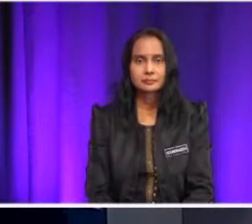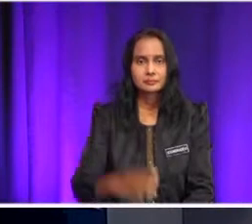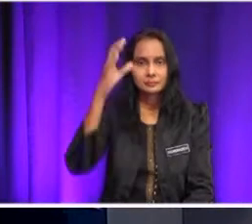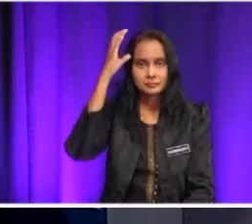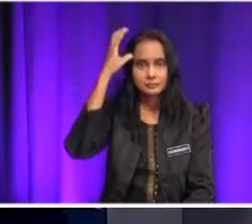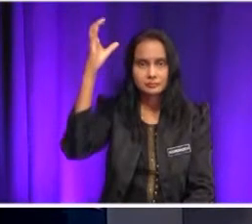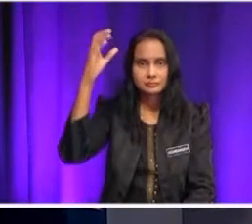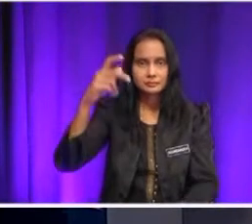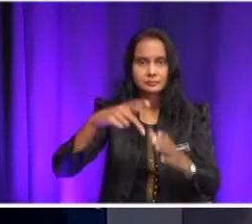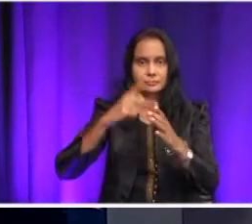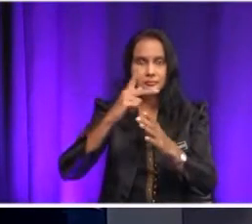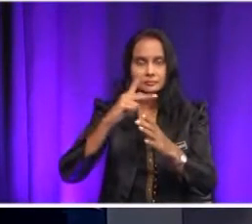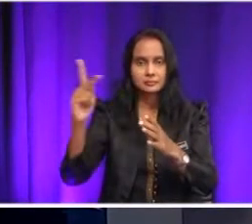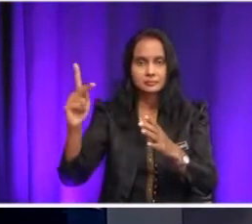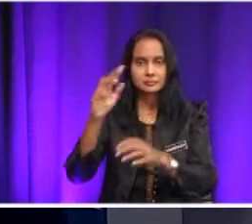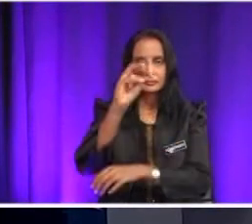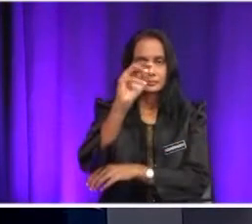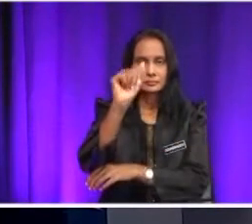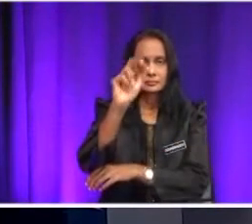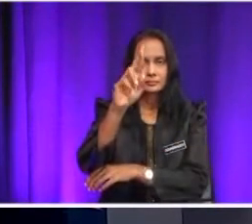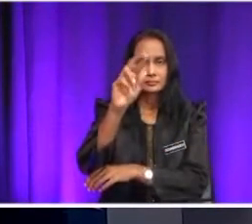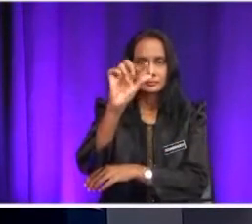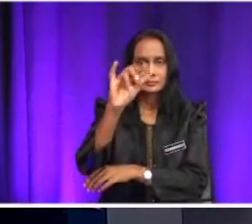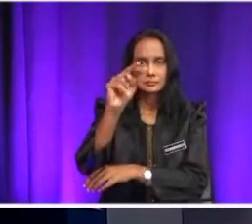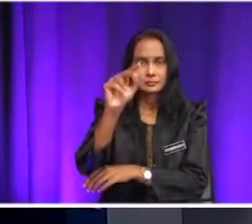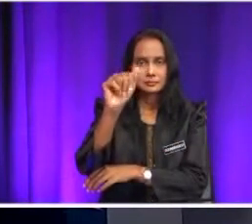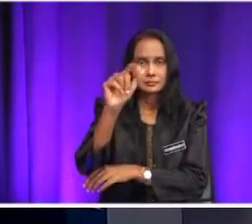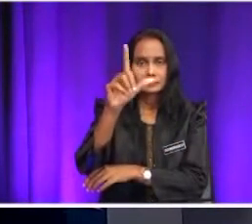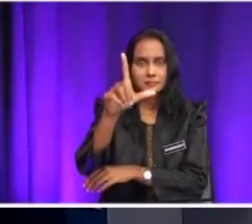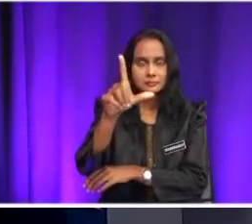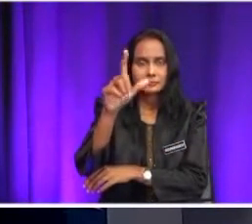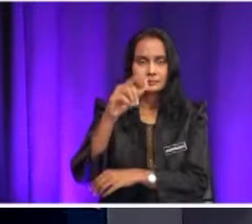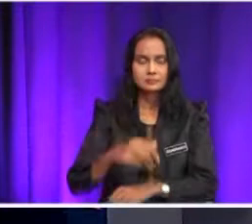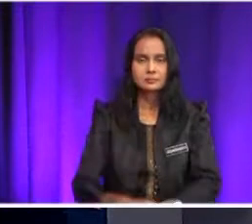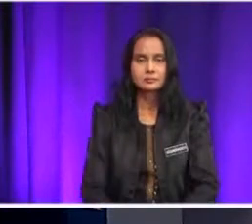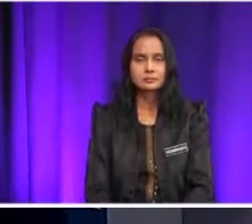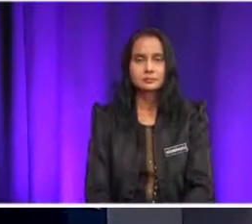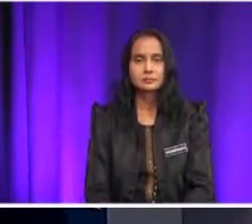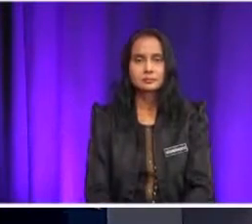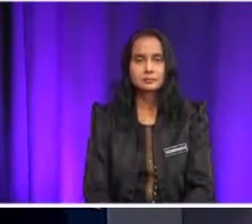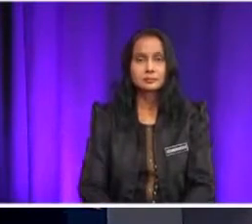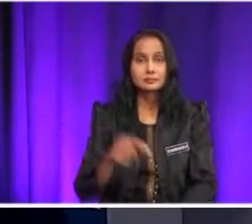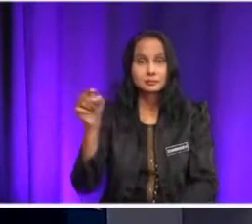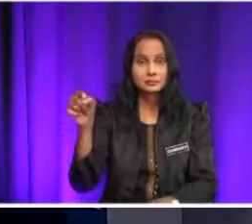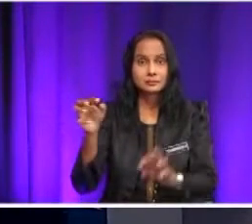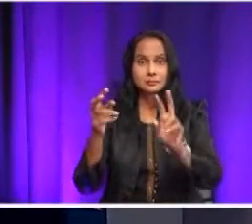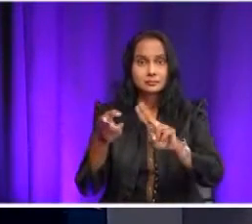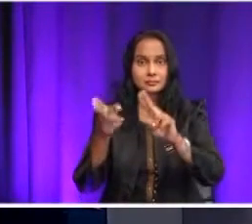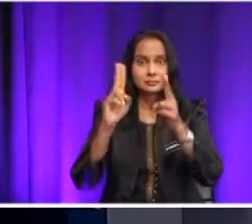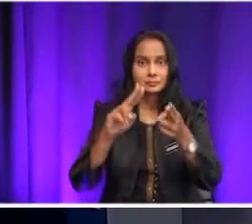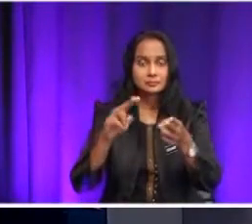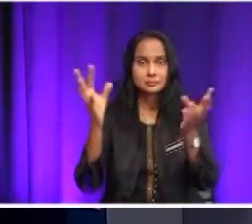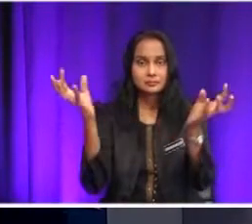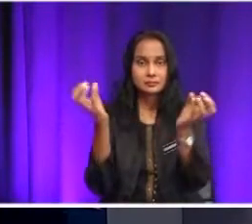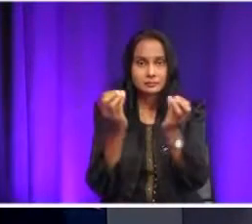keluaran majenengan Oke keluaran majenengan merupakan perubahan dalam jumlah keluaran